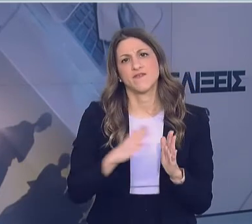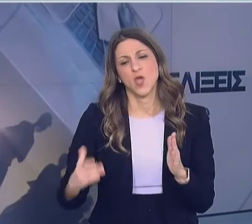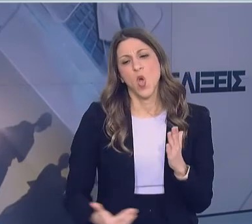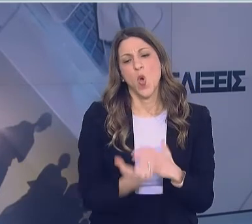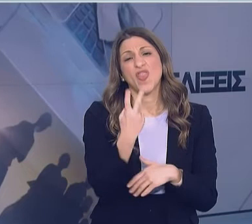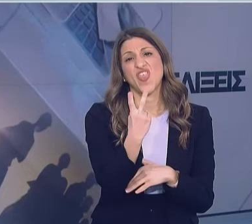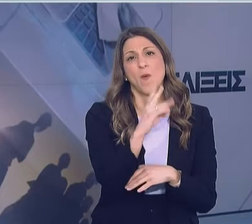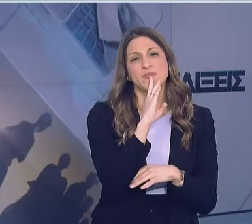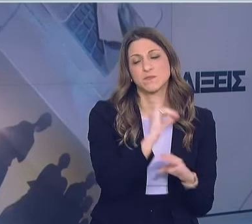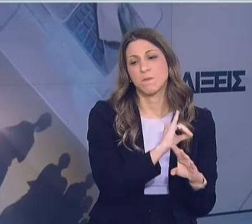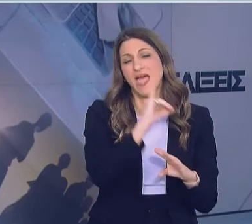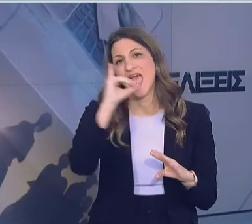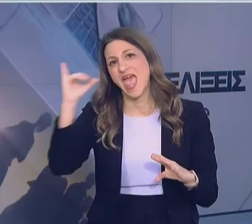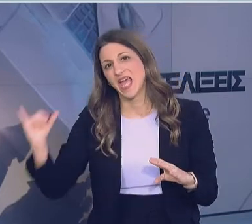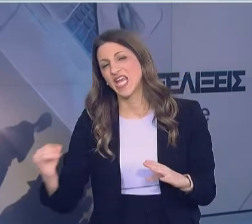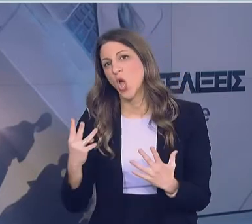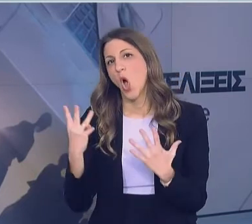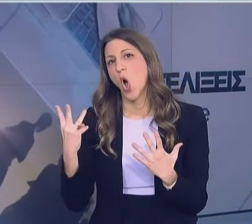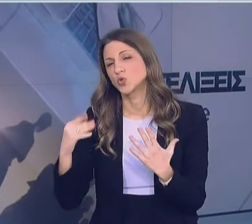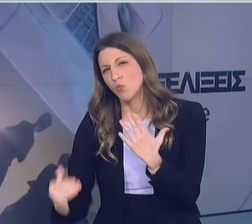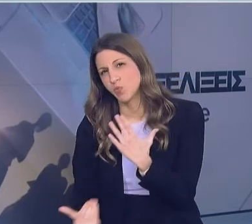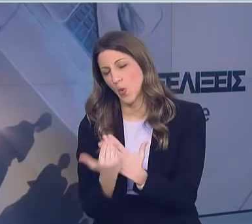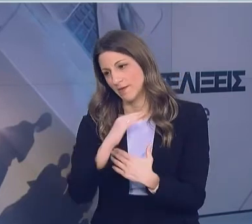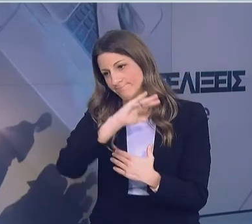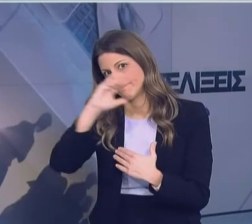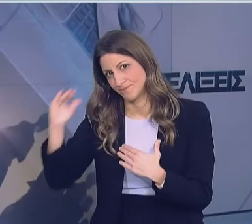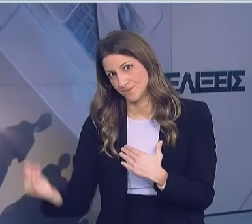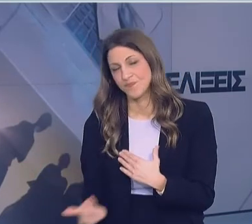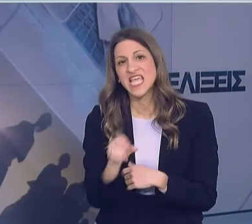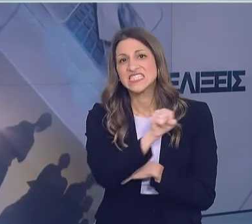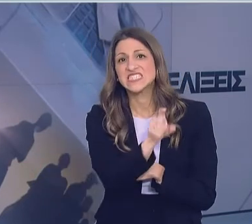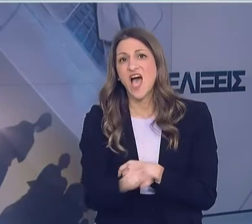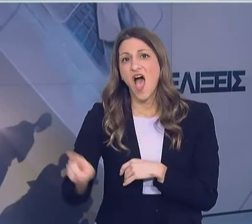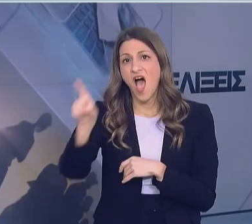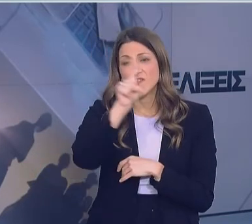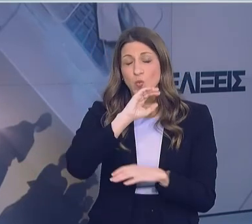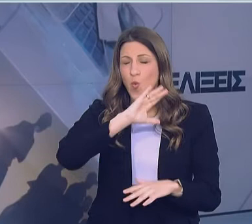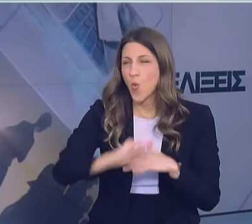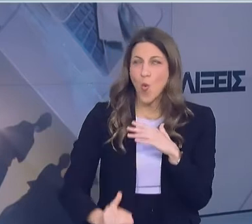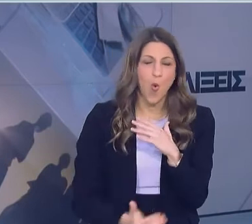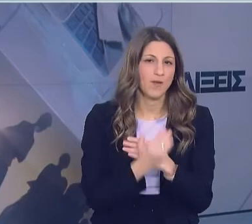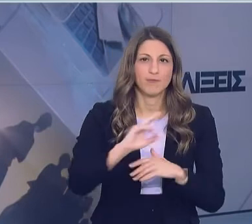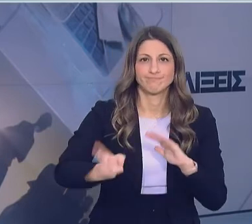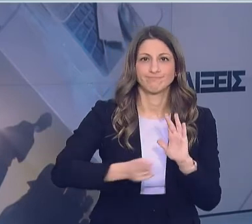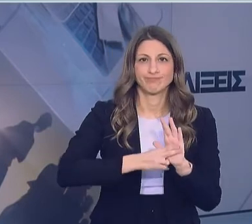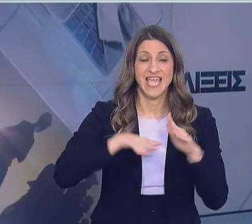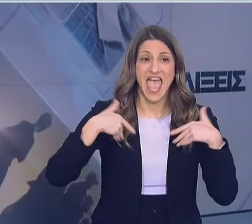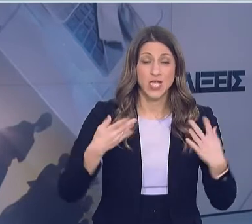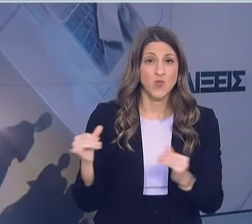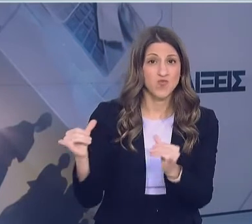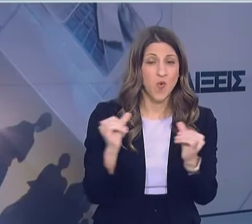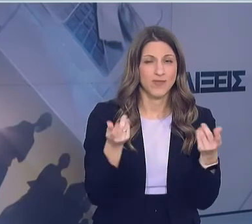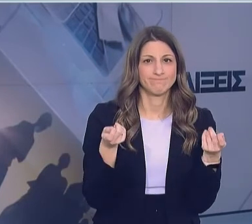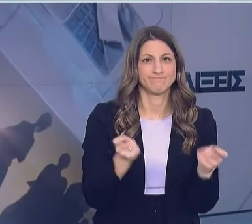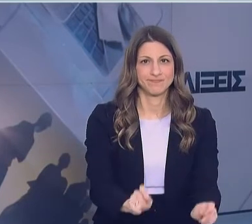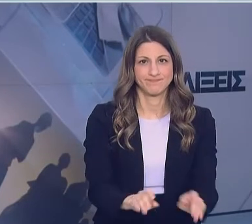από τις 2 το μεσημέρι ως τις 8 το πρωί της επομένης και το Σαββατοκύριακο καθόλου το 24ωρο θα παραμένει κλειστή.